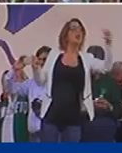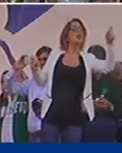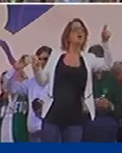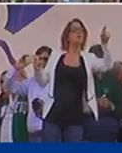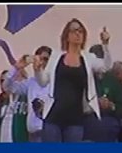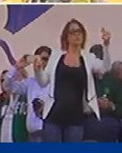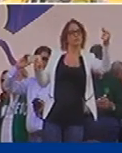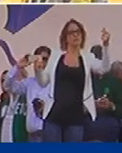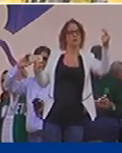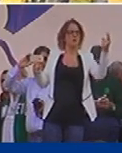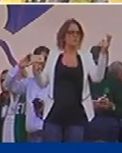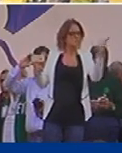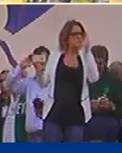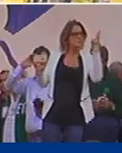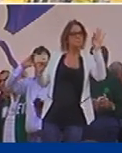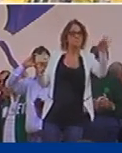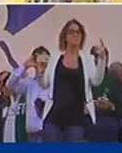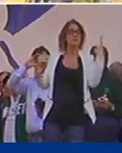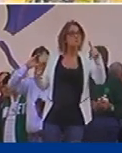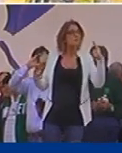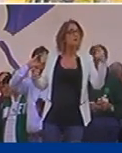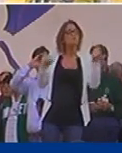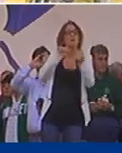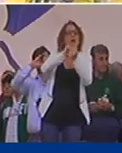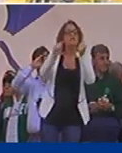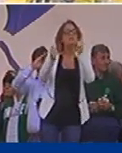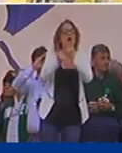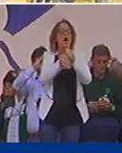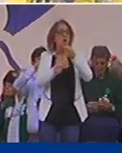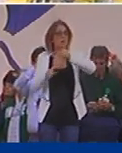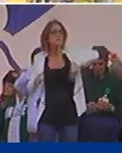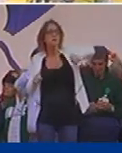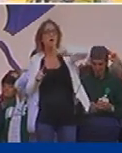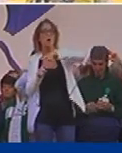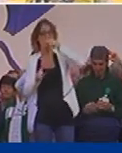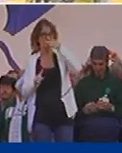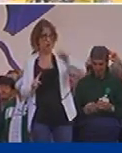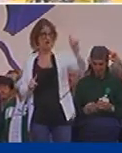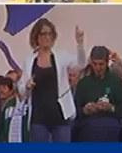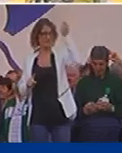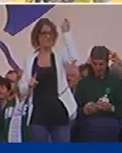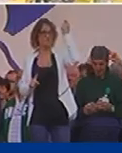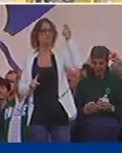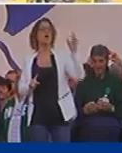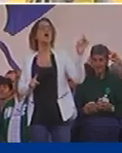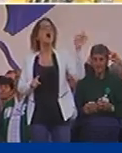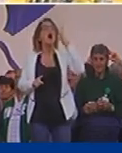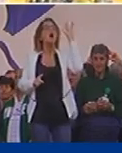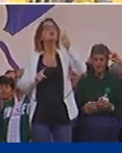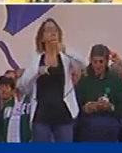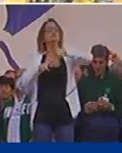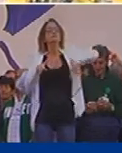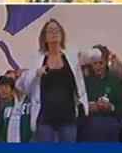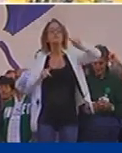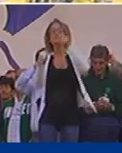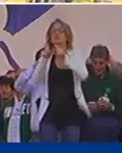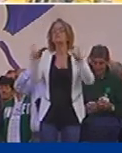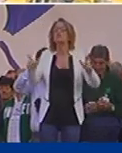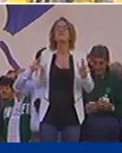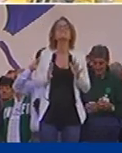fai la fame. E queste battaglie noi le vinciamo se tiriamo insieme la gente di buona